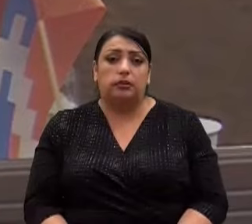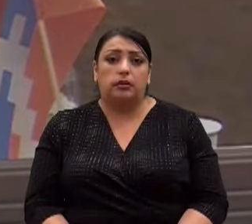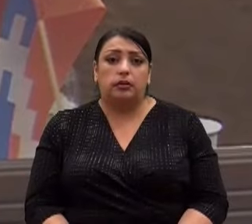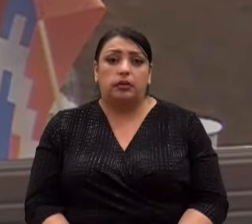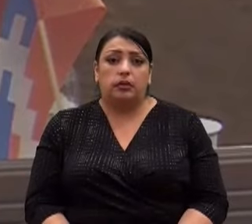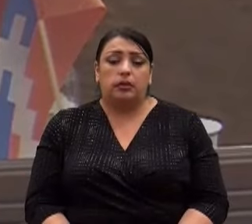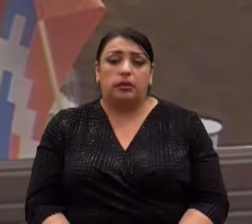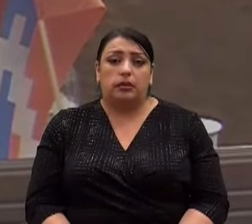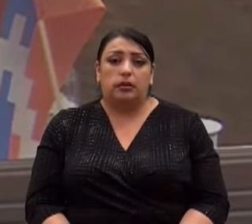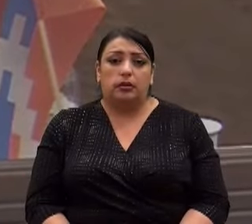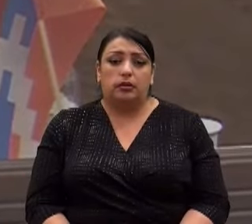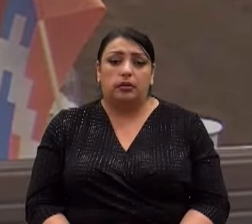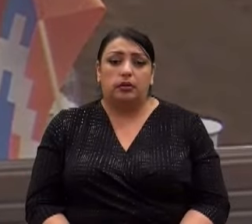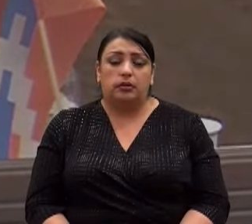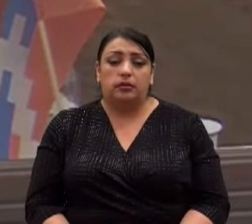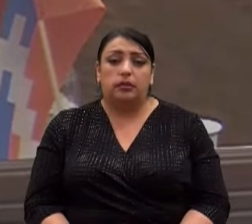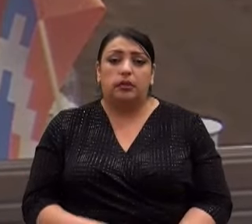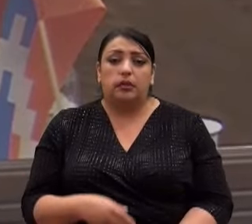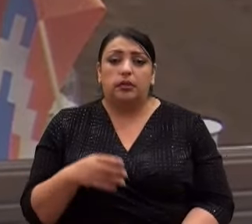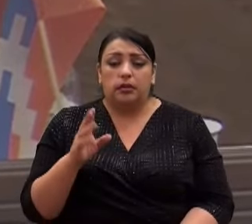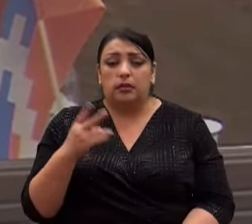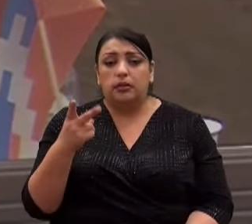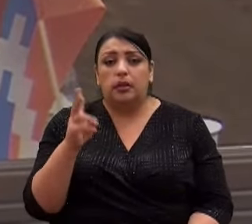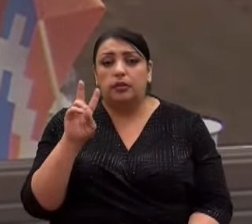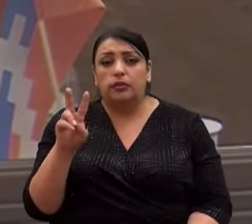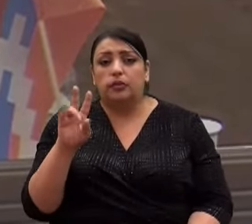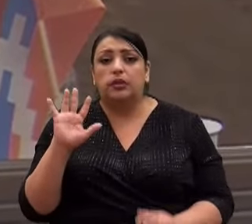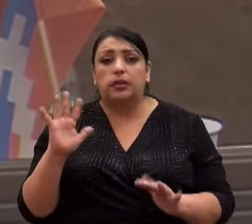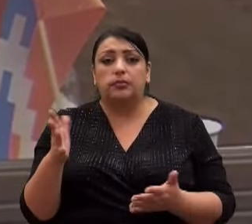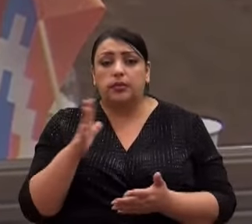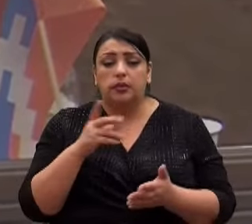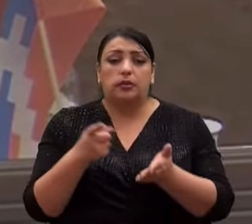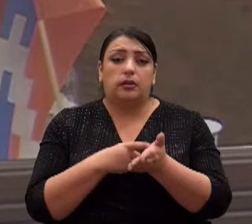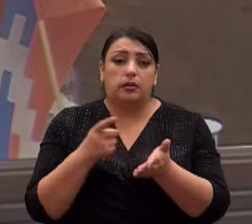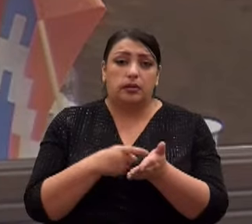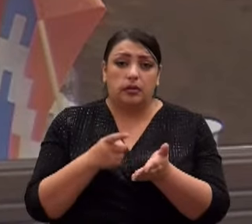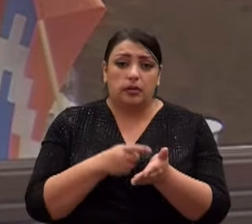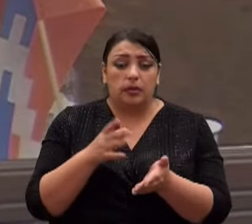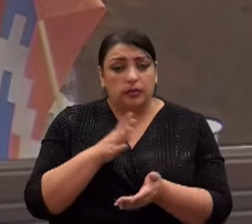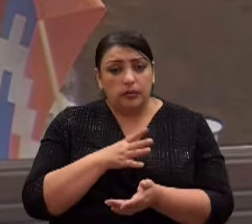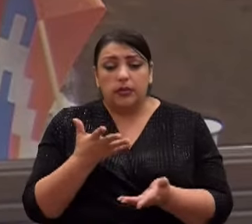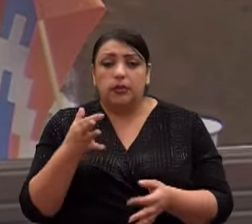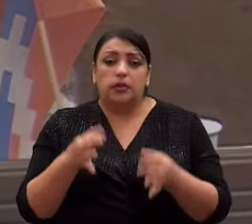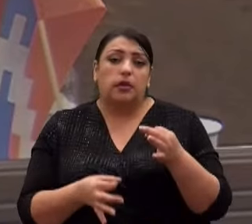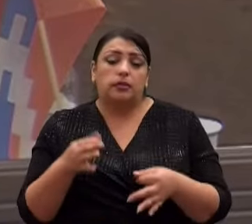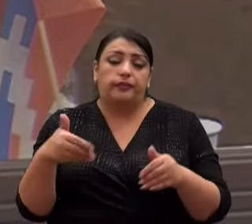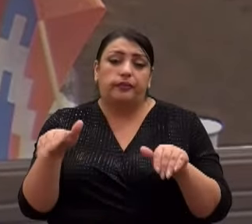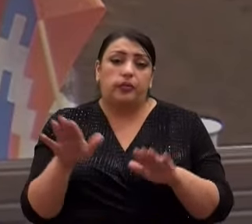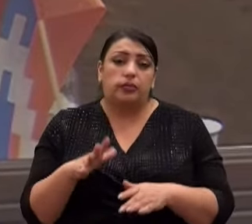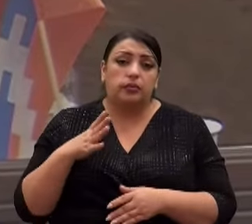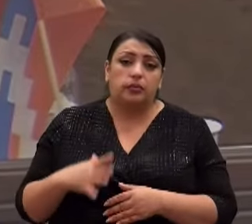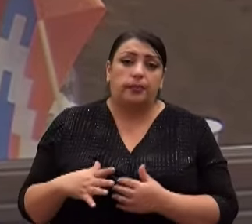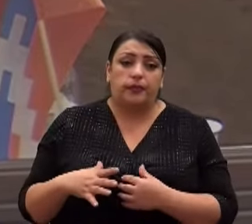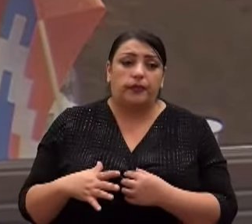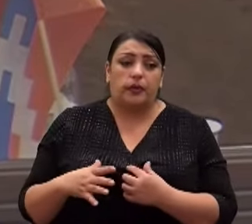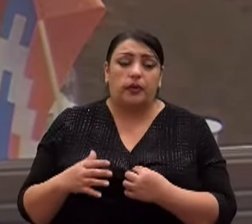լավ, Արտվիկ Մինասյանը 22 թվի դեպքով եկել էր քնչականը քրեական գործարուց, թե դատարանի որոշումից հետո ստիպած եղավ,